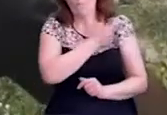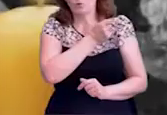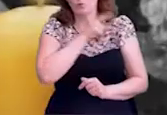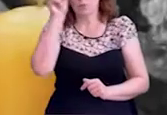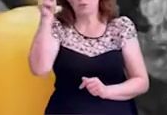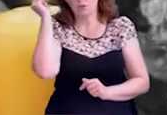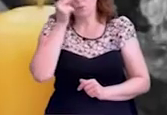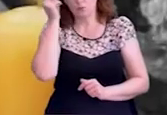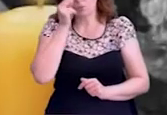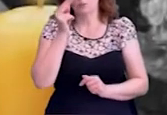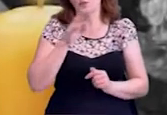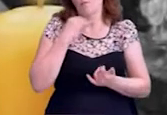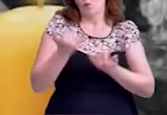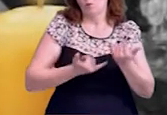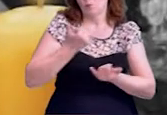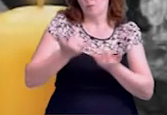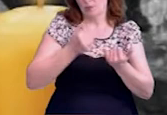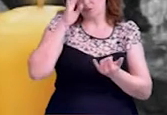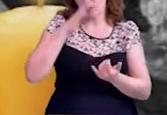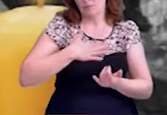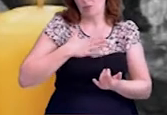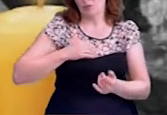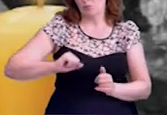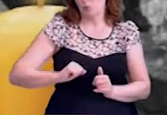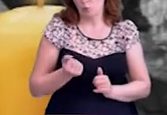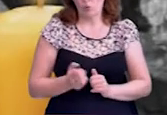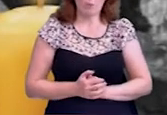Одесі. Вона зустрічалася з нашим другом.